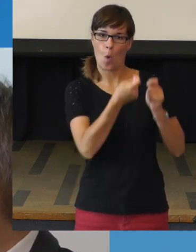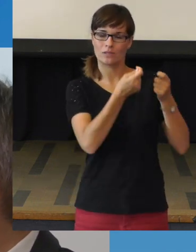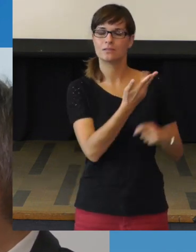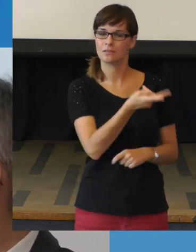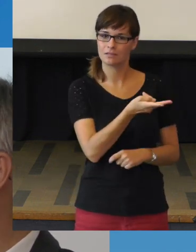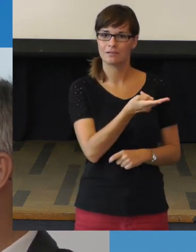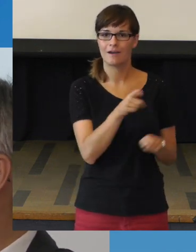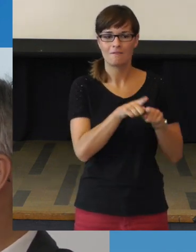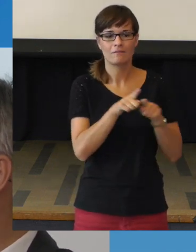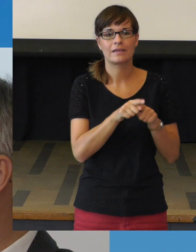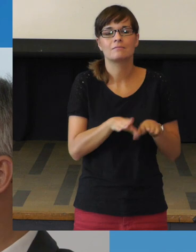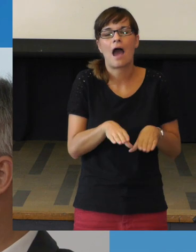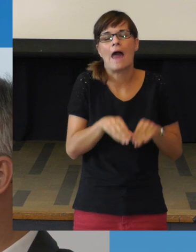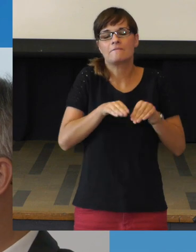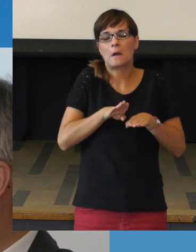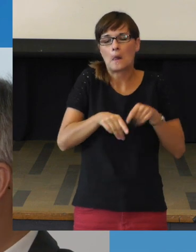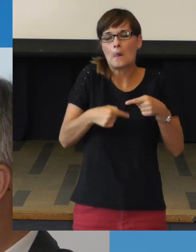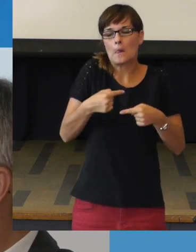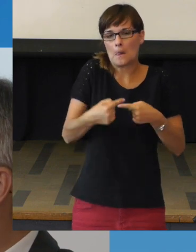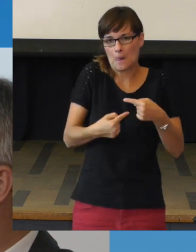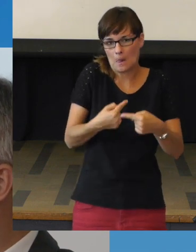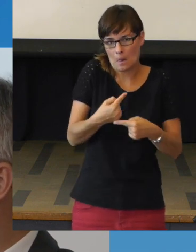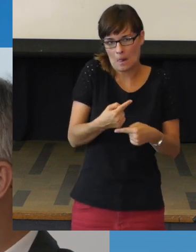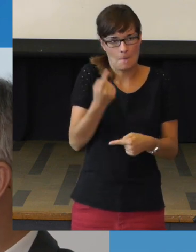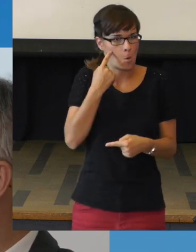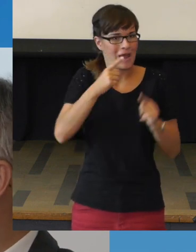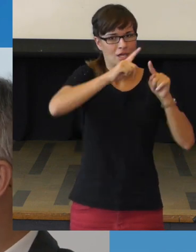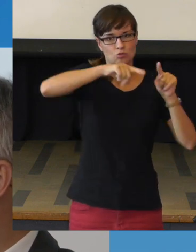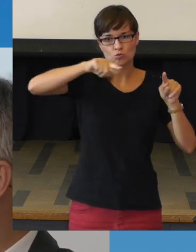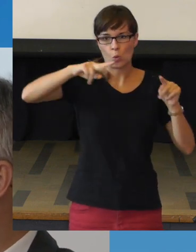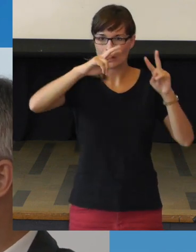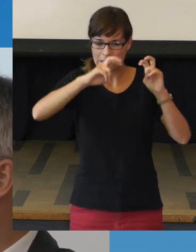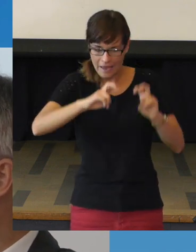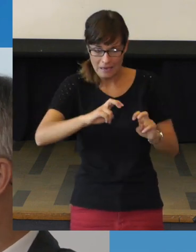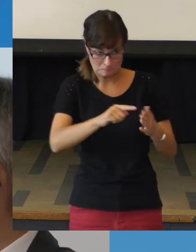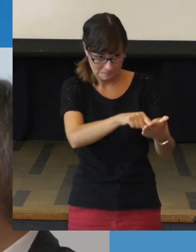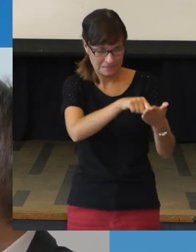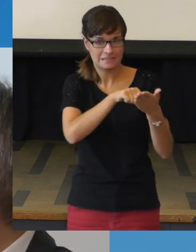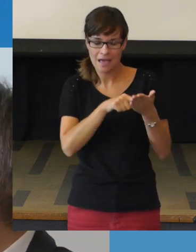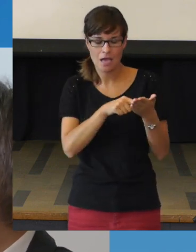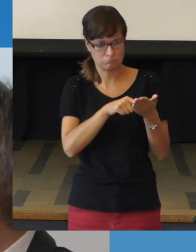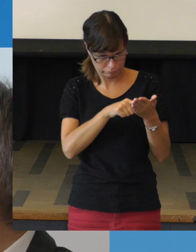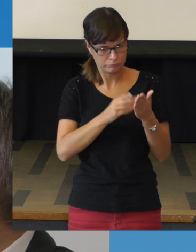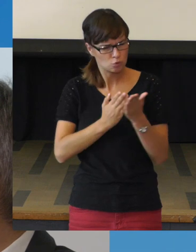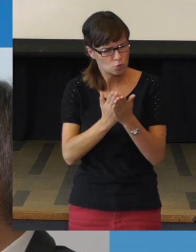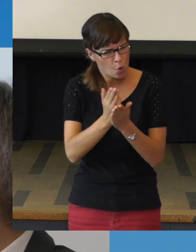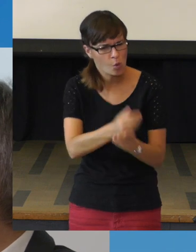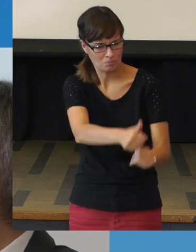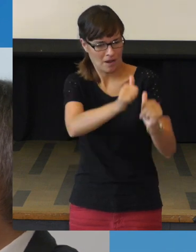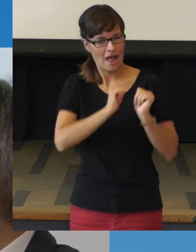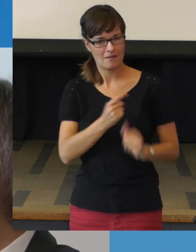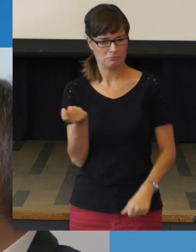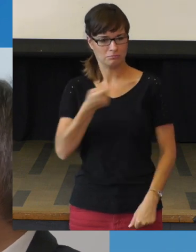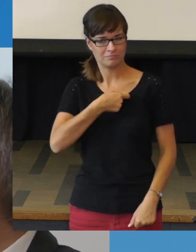in den Kinderschuhen. Und es gibt derzeit noch keine Studien, die gezeigt haben, dass das von dauerhaftem Vorteil ist im Vergleich